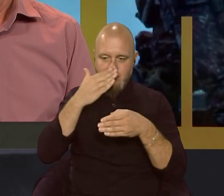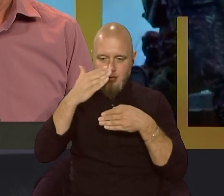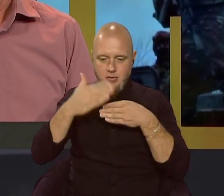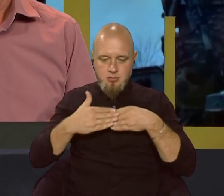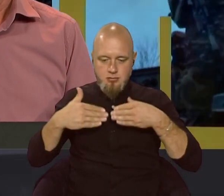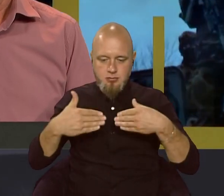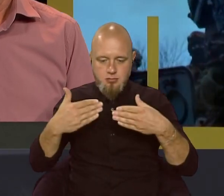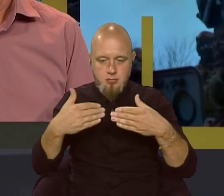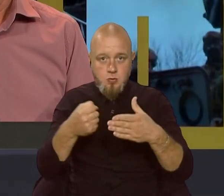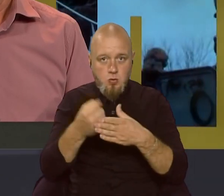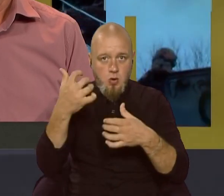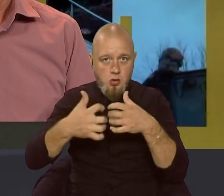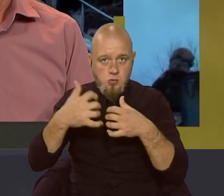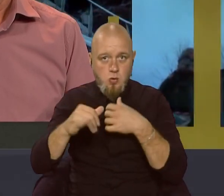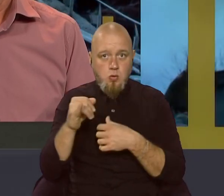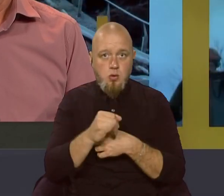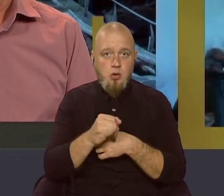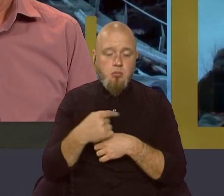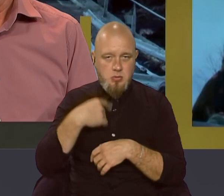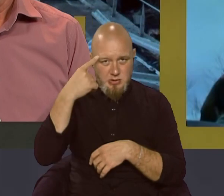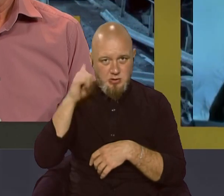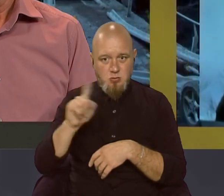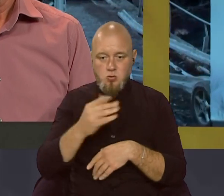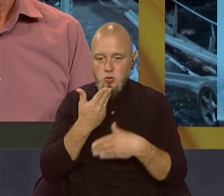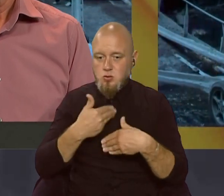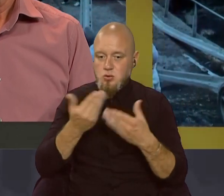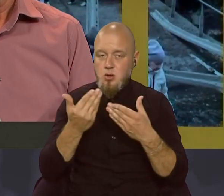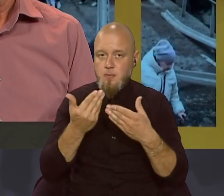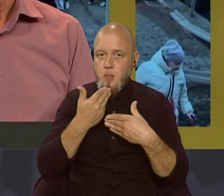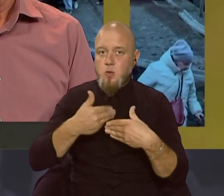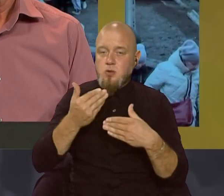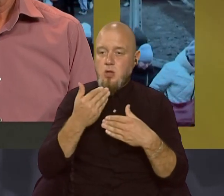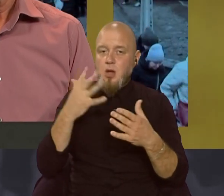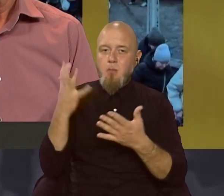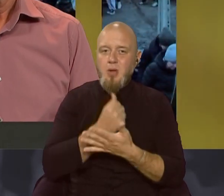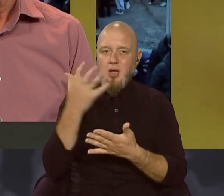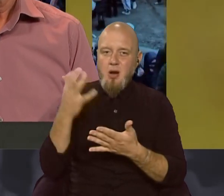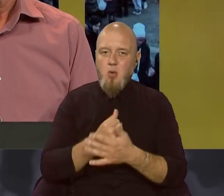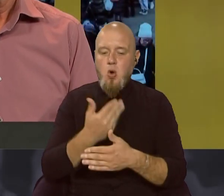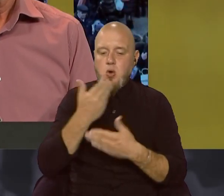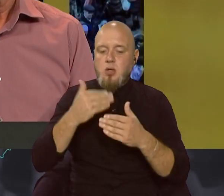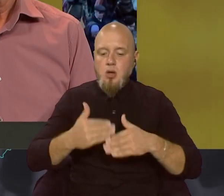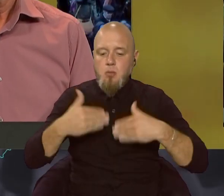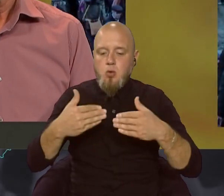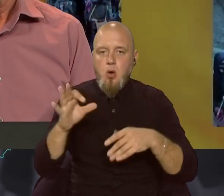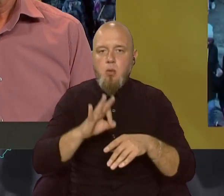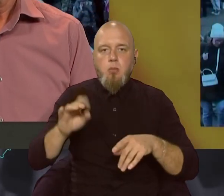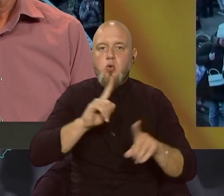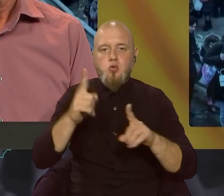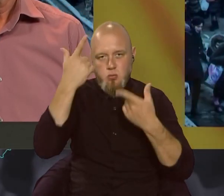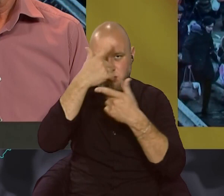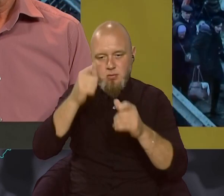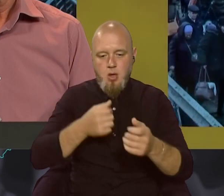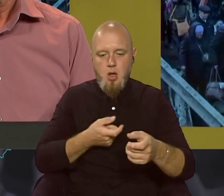до Херсону, і ми знаємо, що останні перемоги, останні просування, про що повідомляє